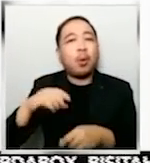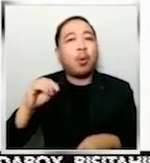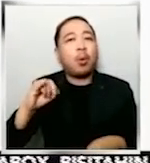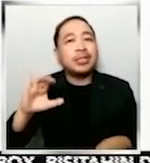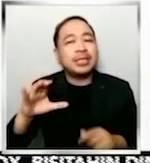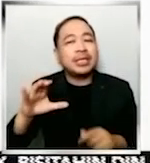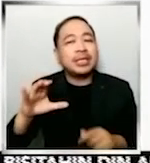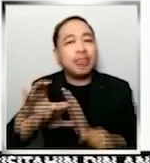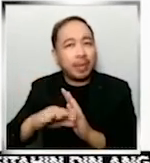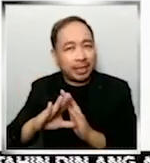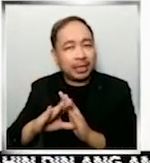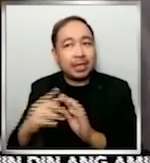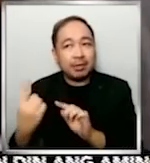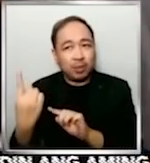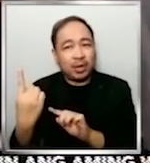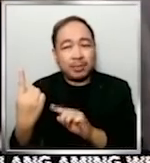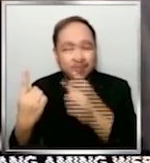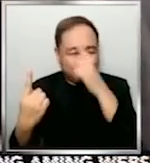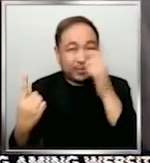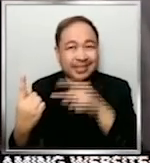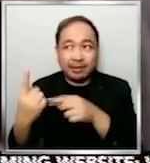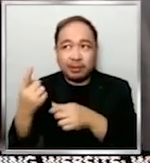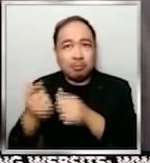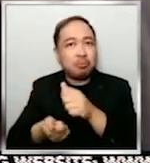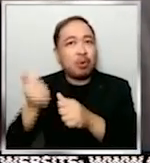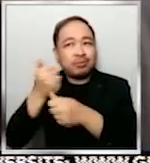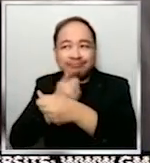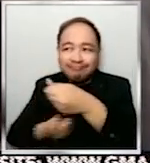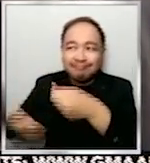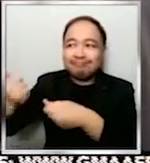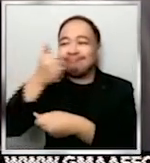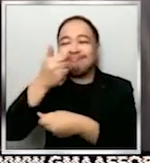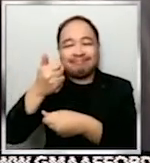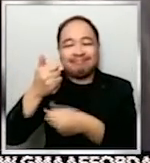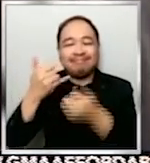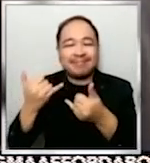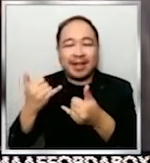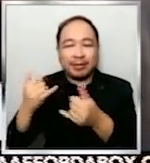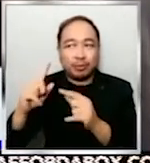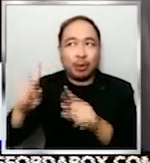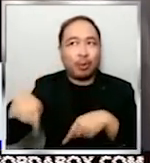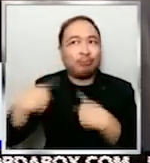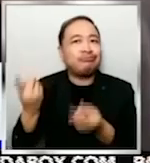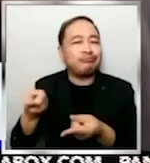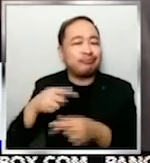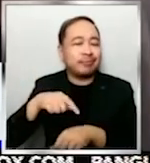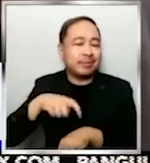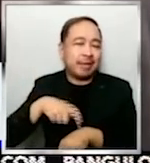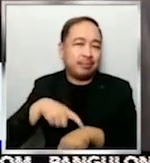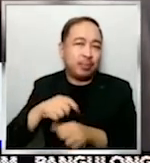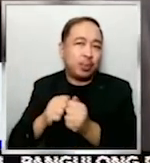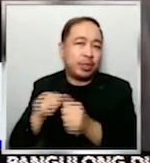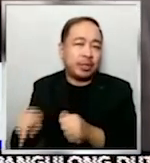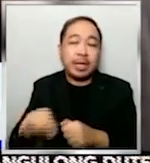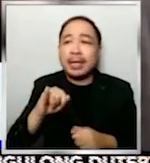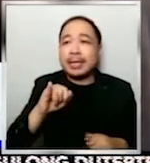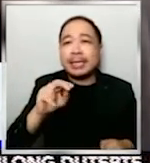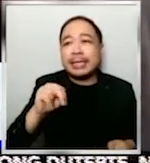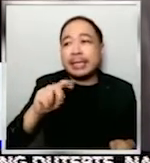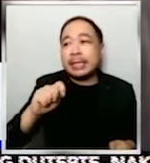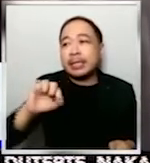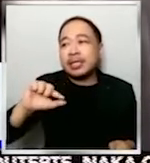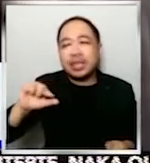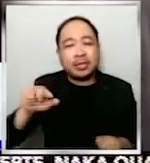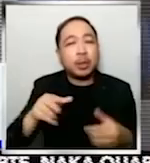most senior commissioner sa ngayon. Ayon kay COMELEC spokesperson James Jimenez, pangungunahan ni Inting ang una niyang unbank session